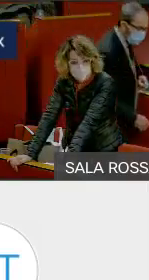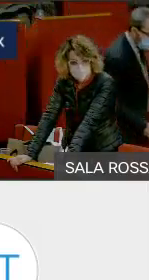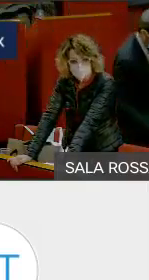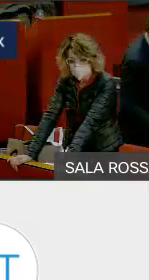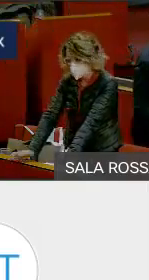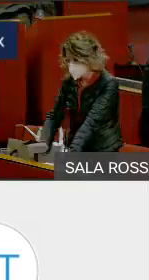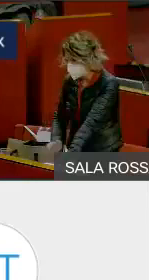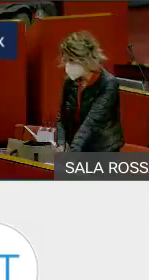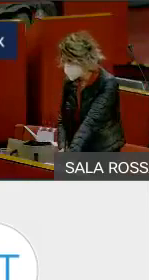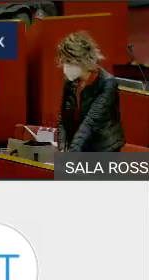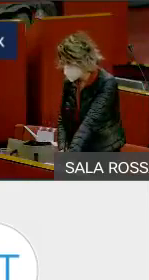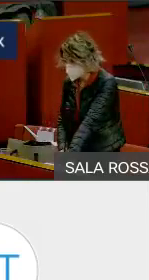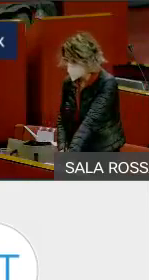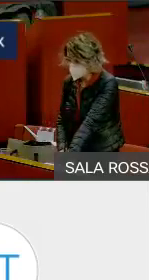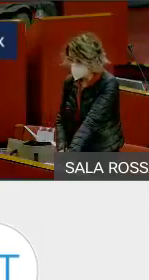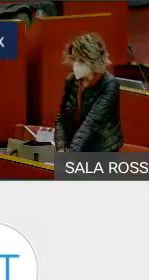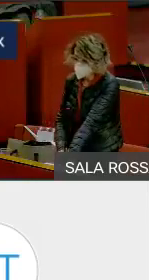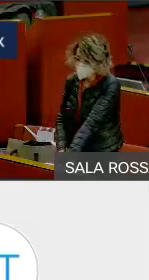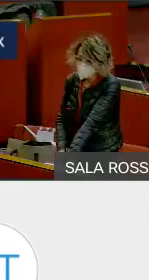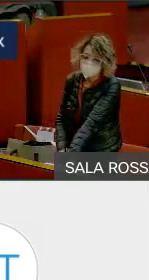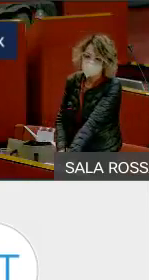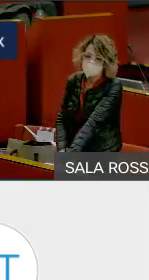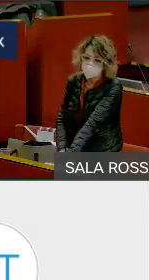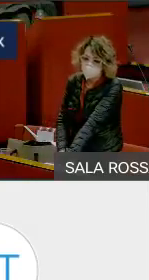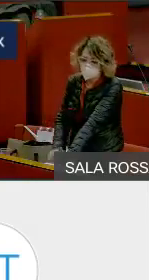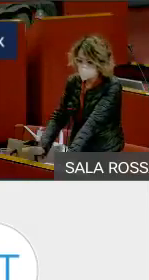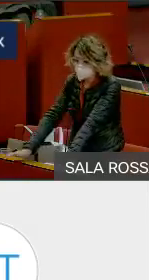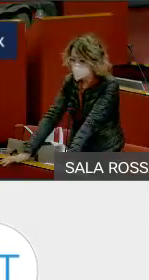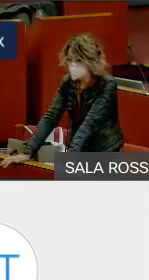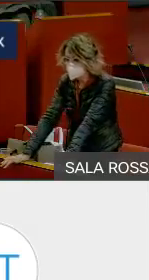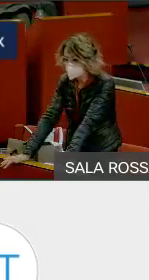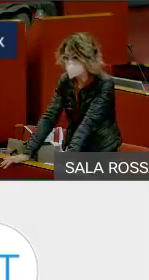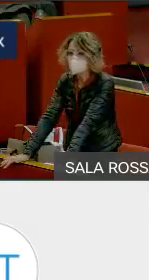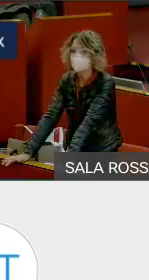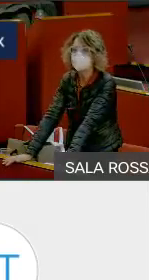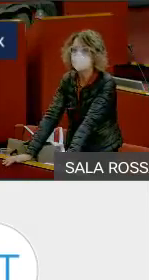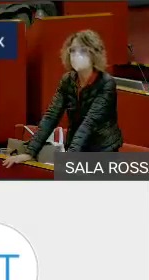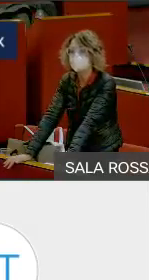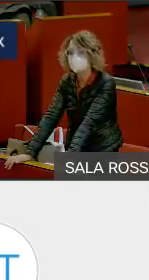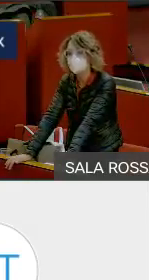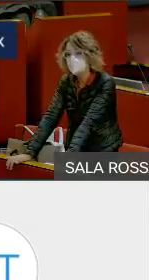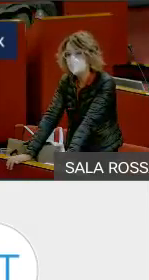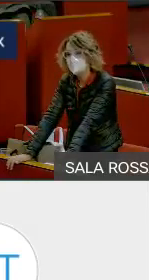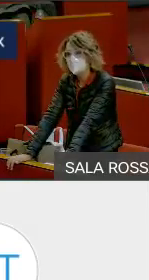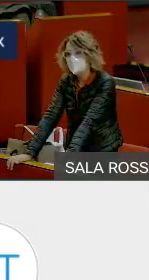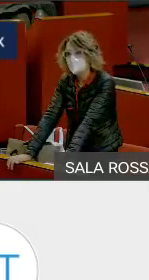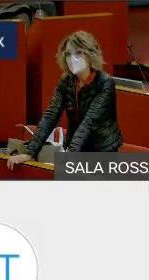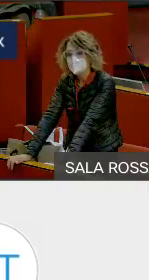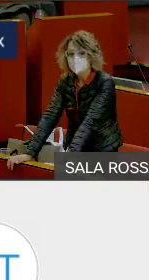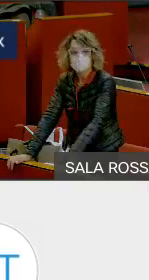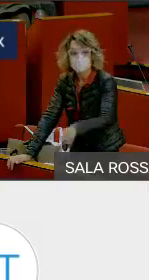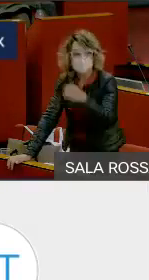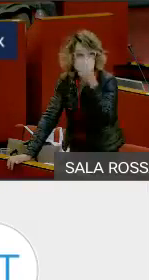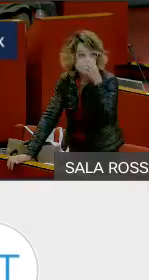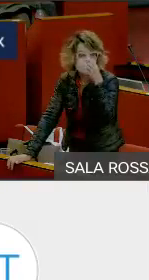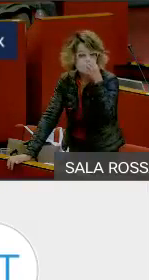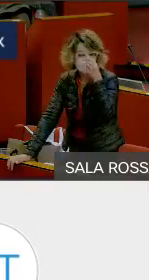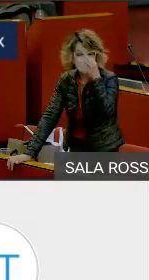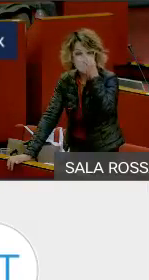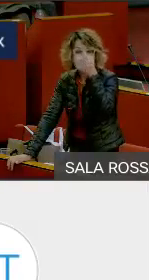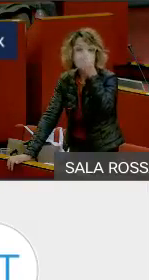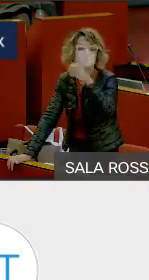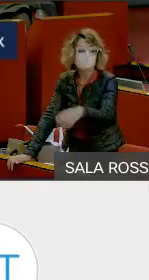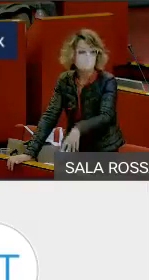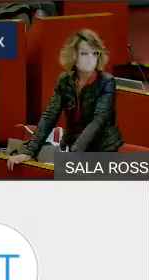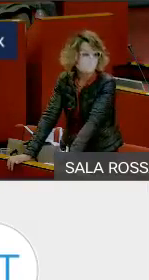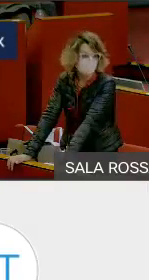purtroppo diciamo che le operazioni fatte fino ad oggi sono operazioni che erano molto circoscritte